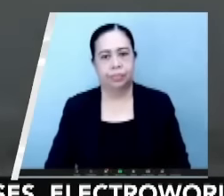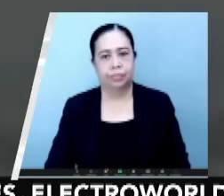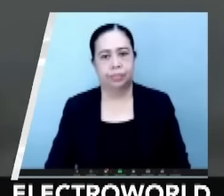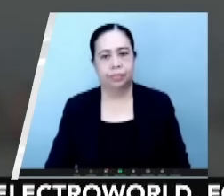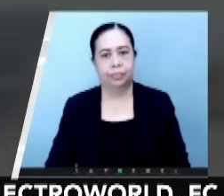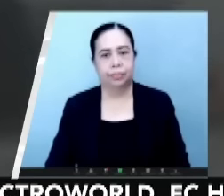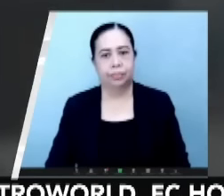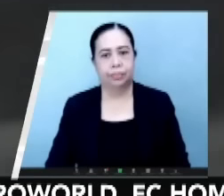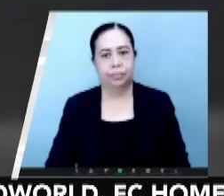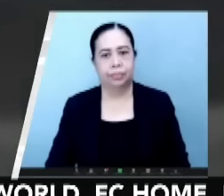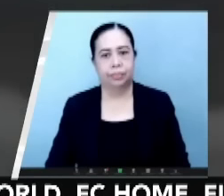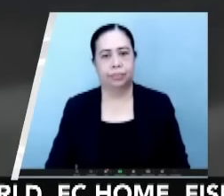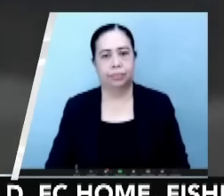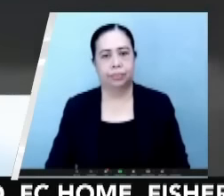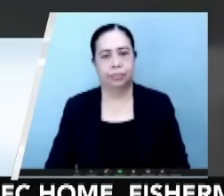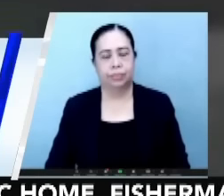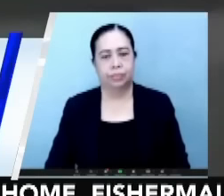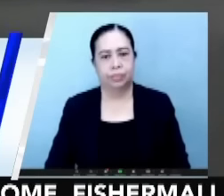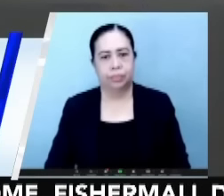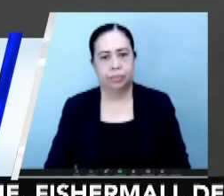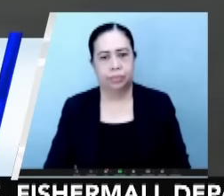Ay talaga ang laki ng pinsalang